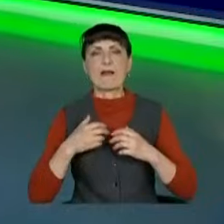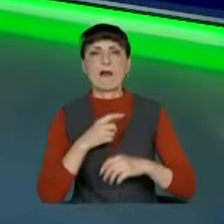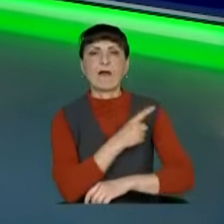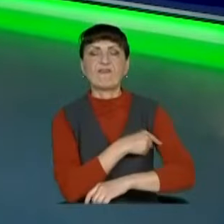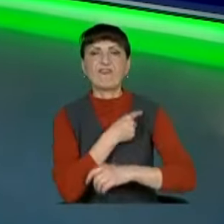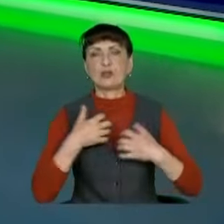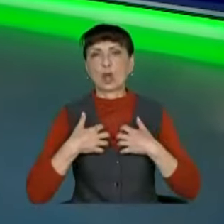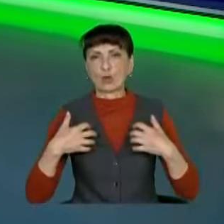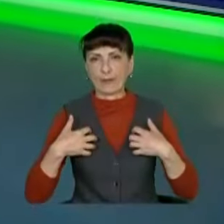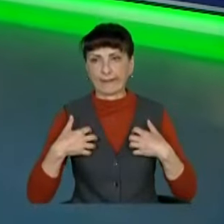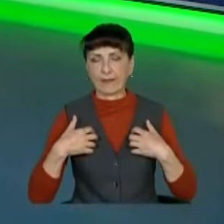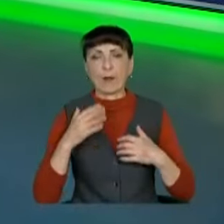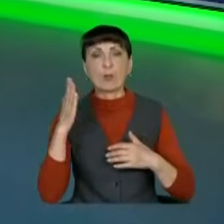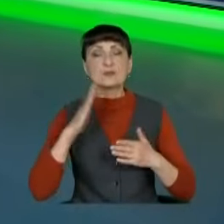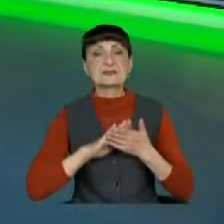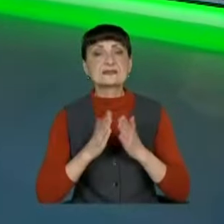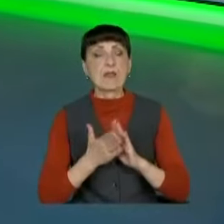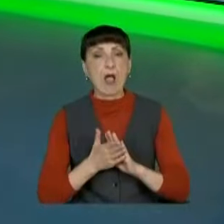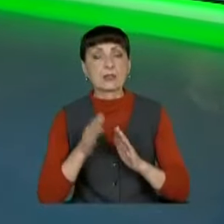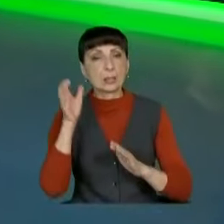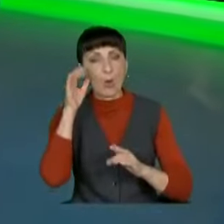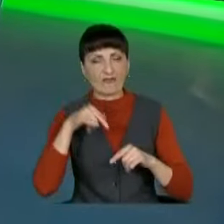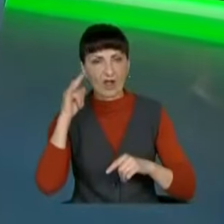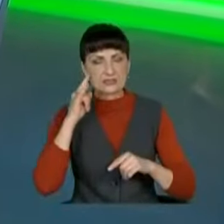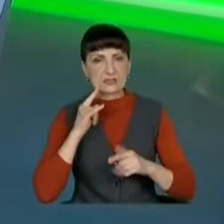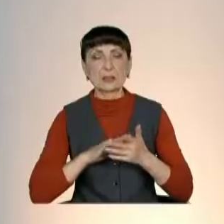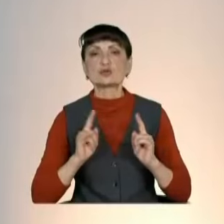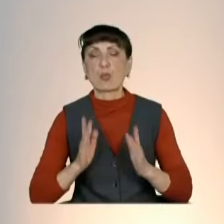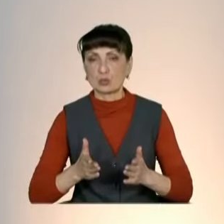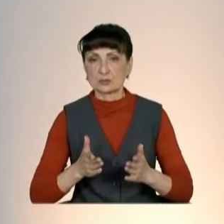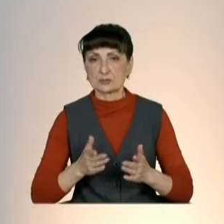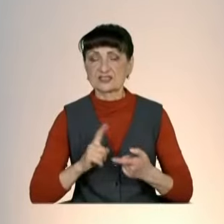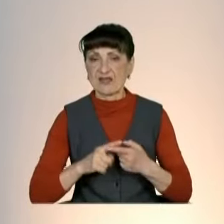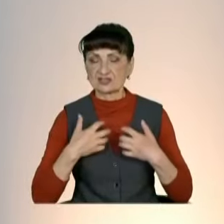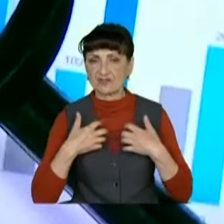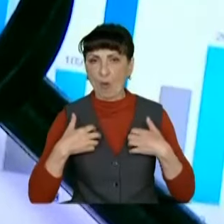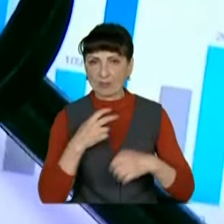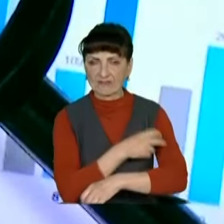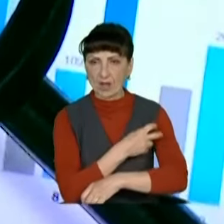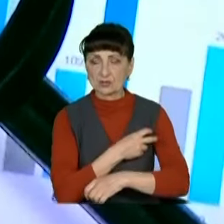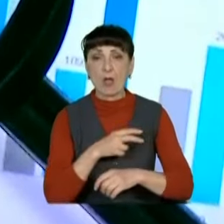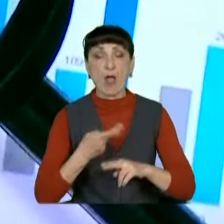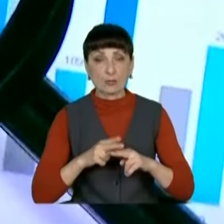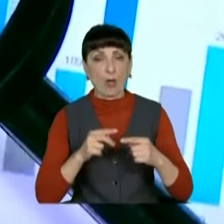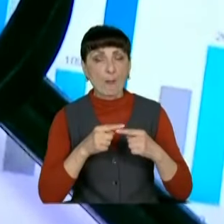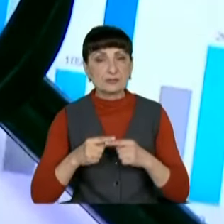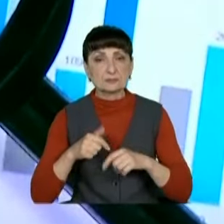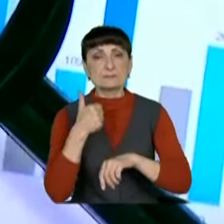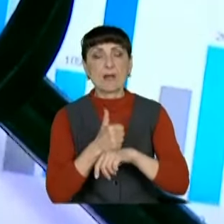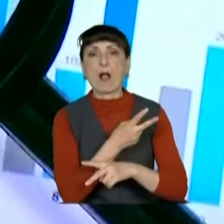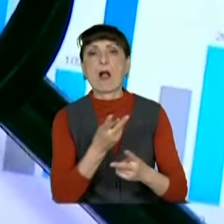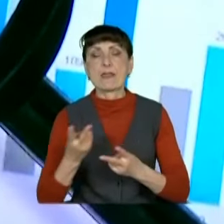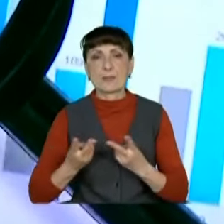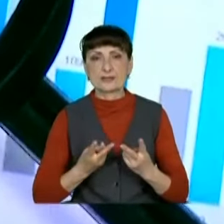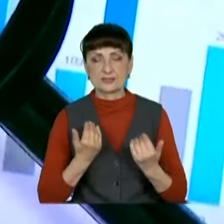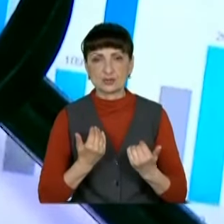есть состояние перспективы развития ветеринарной науки в Республике Казахстан. То есть это определение приоритетов, да, какая отрасль необходима, да,